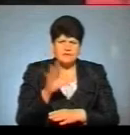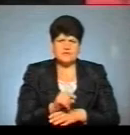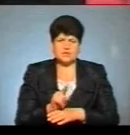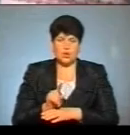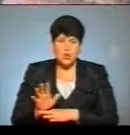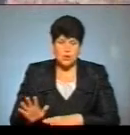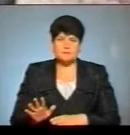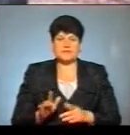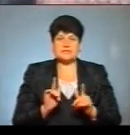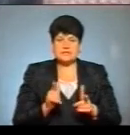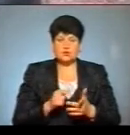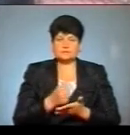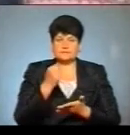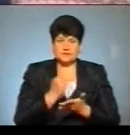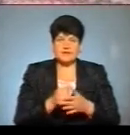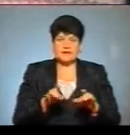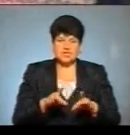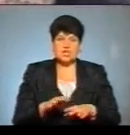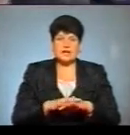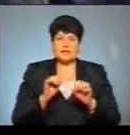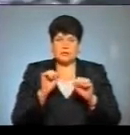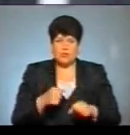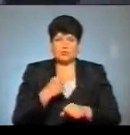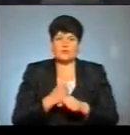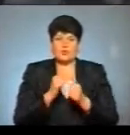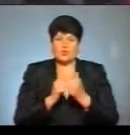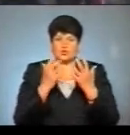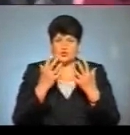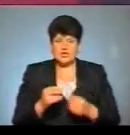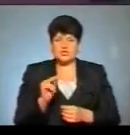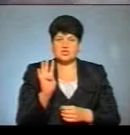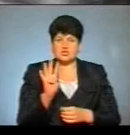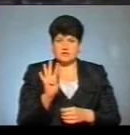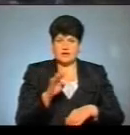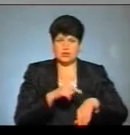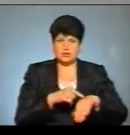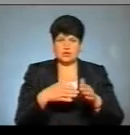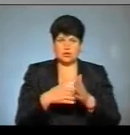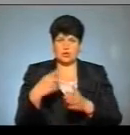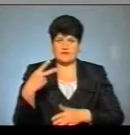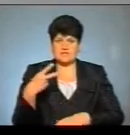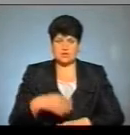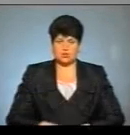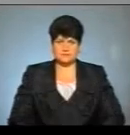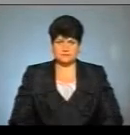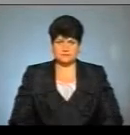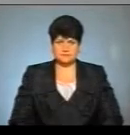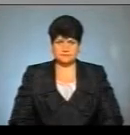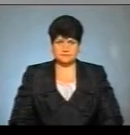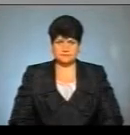норм. Згідно з ухваленим рішенням, ринки можуть працювати щодня з 4-ї години до 20-ї.